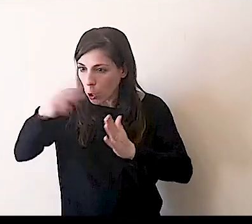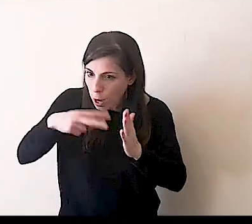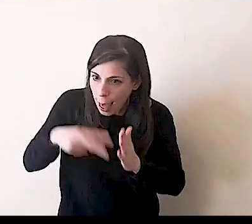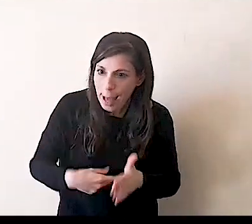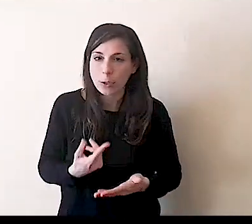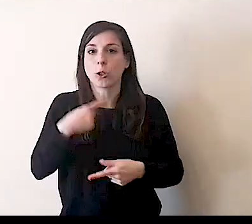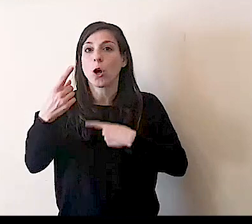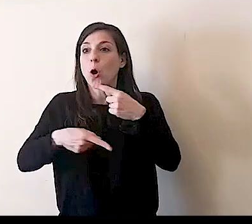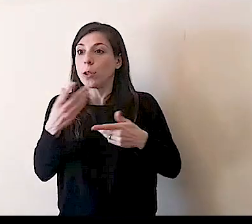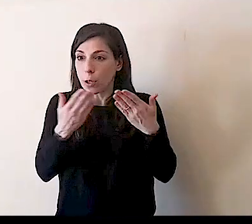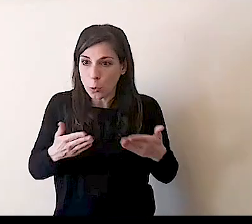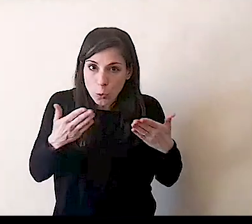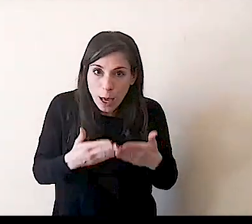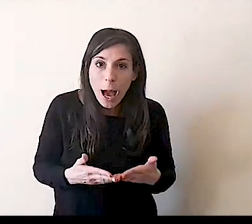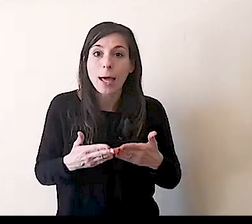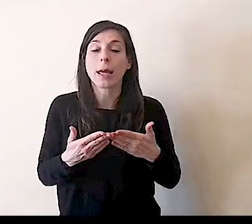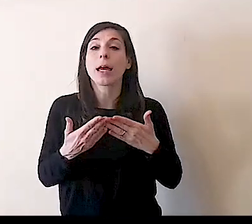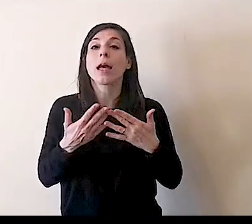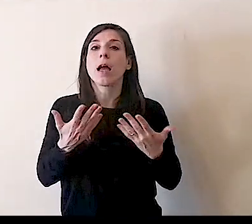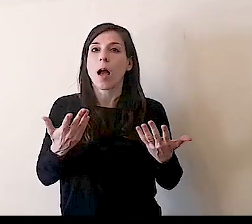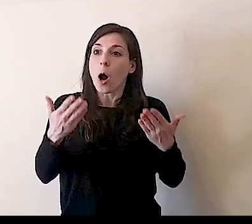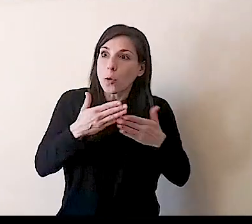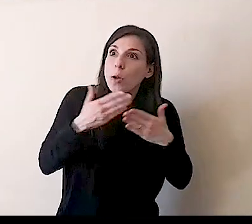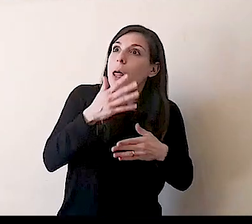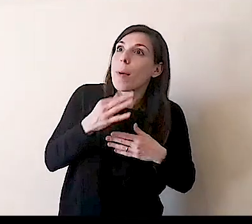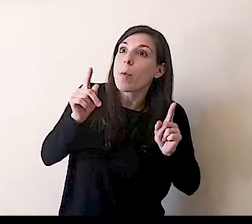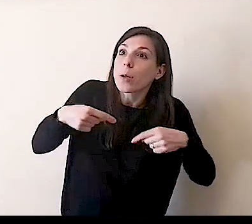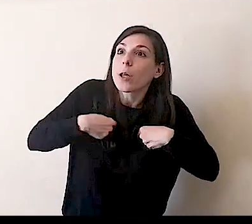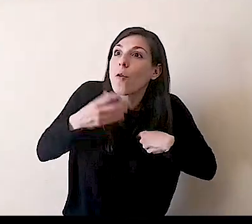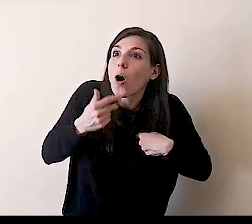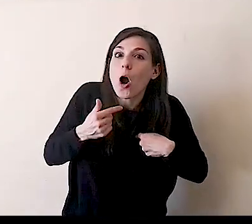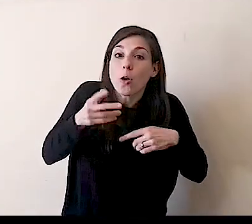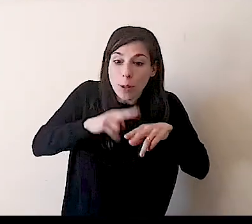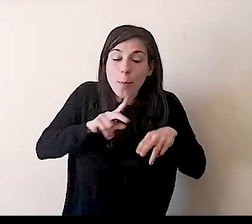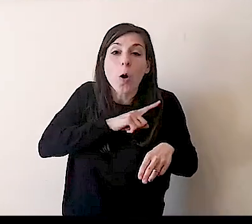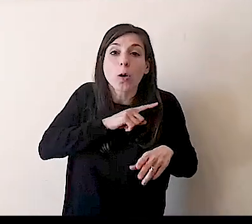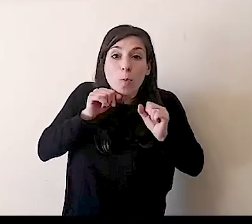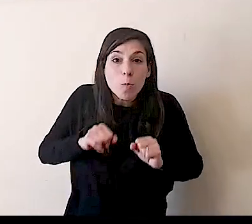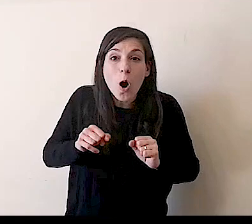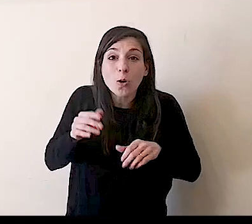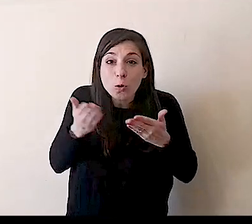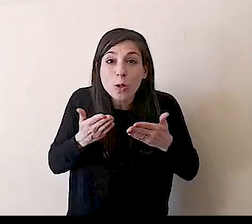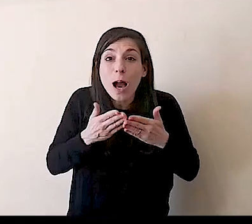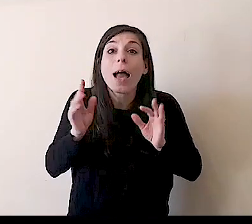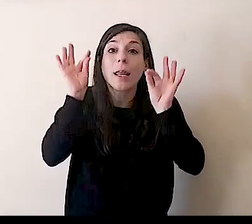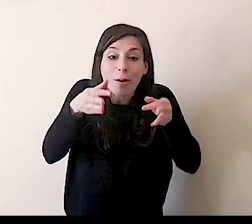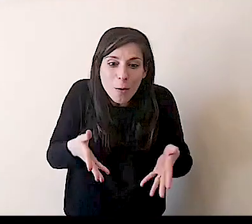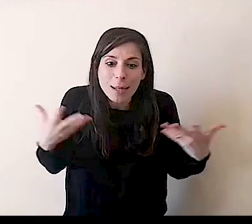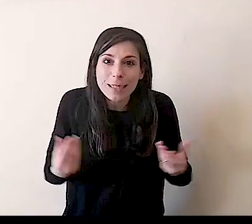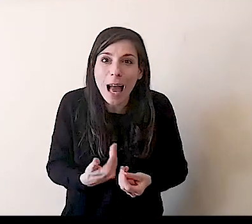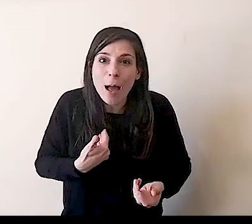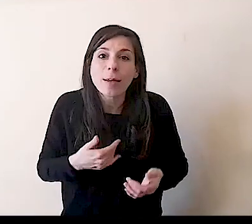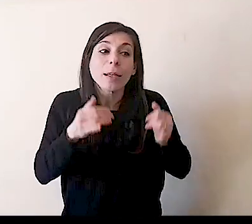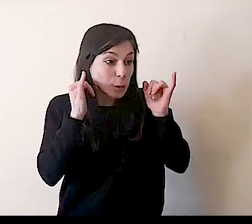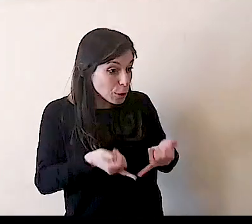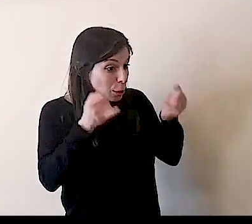vangelo di continuare a studiare o studiare che bello così occhi miei nipoti potranno controllare questa strada si e poi